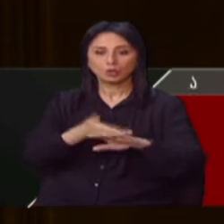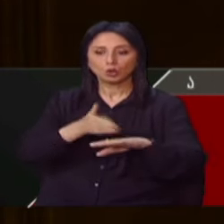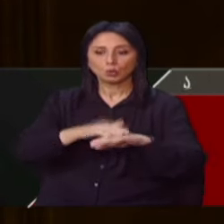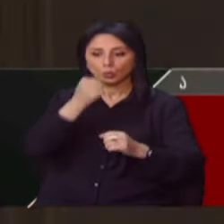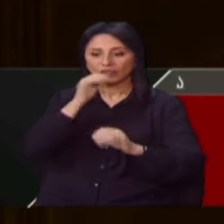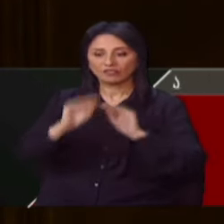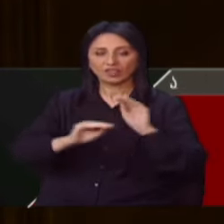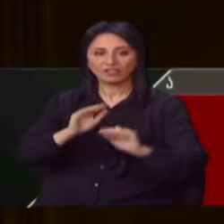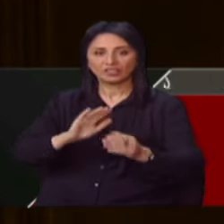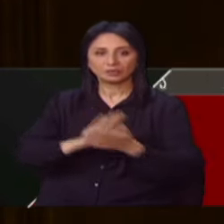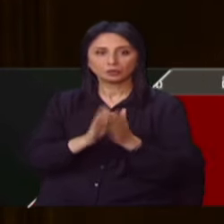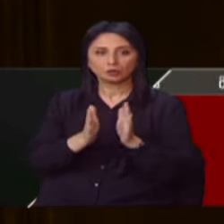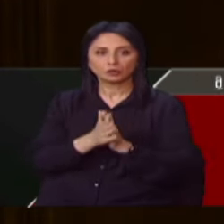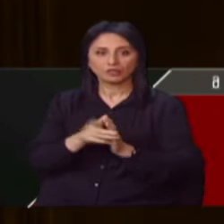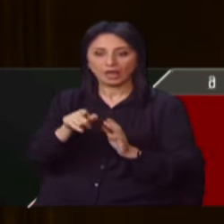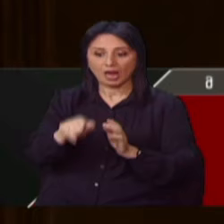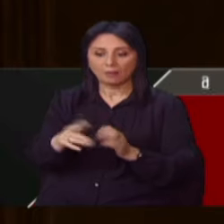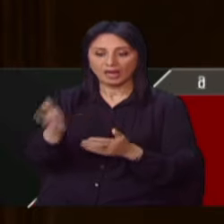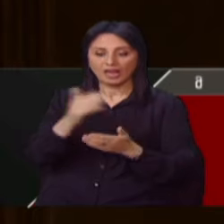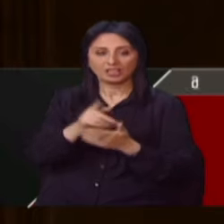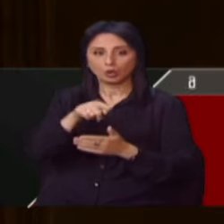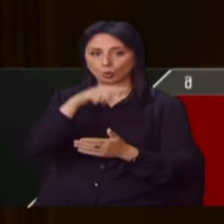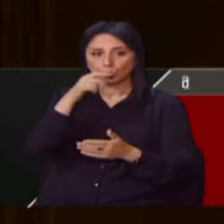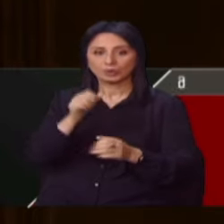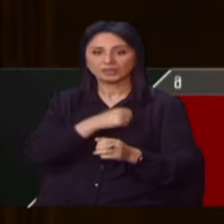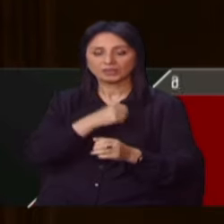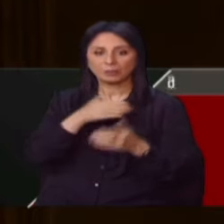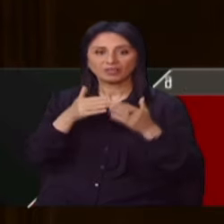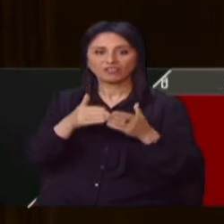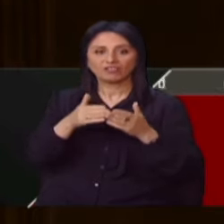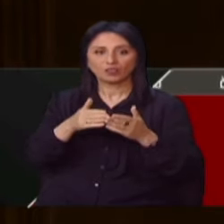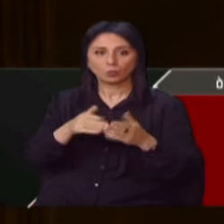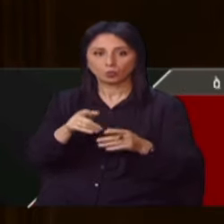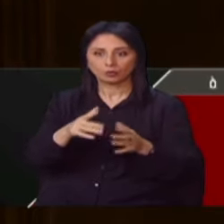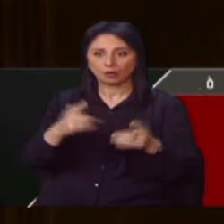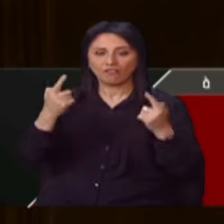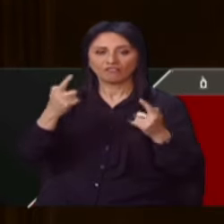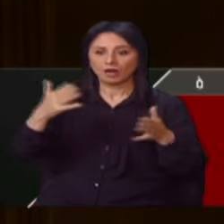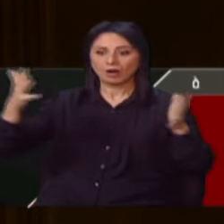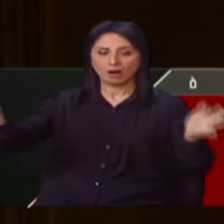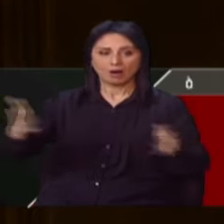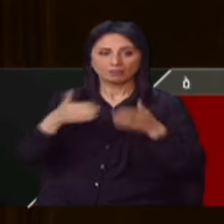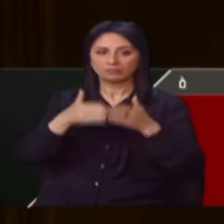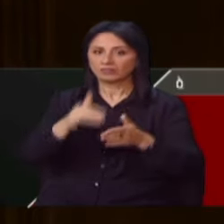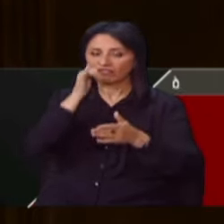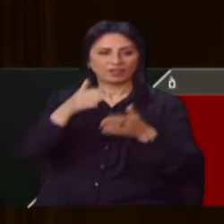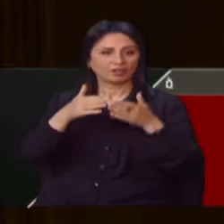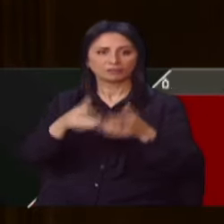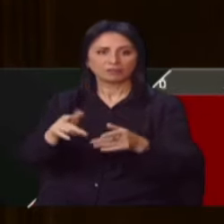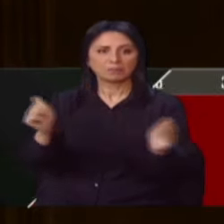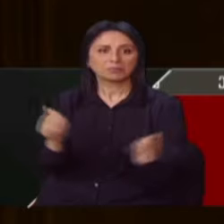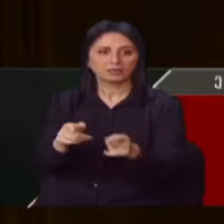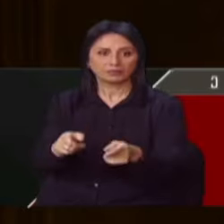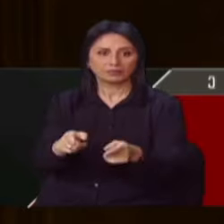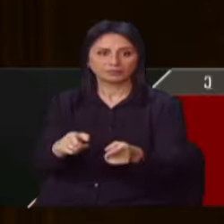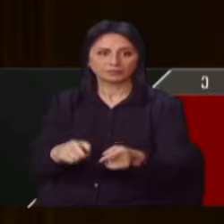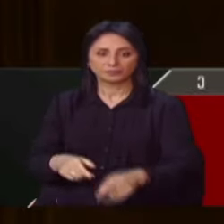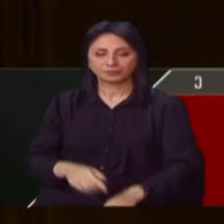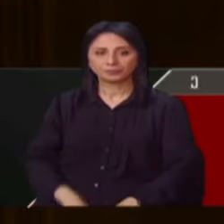ინფრასტრუქტურული მდგომარეობის გამო მოცემულ ეტაპზე იქ რუსეთის სამხედრო ფლოტის სხვილგაბარიტიანი საბრძოლო ხომალდების დისლოცირება და მათი მომსახურება